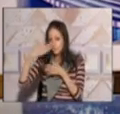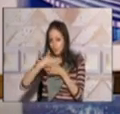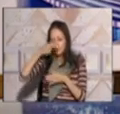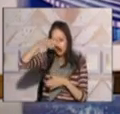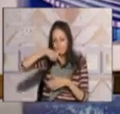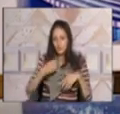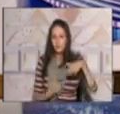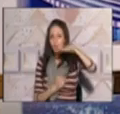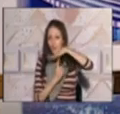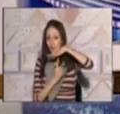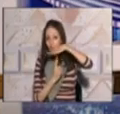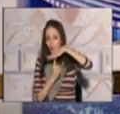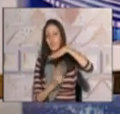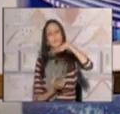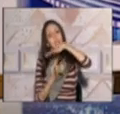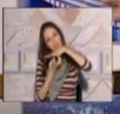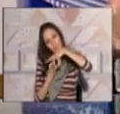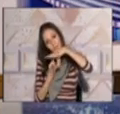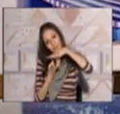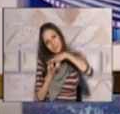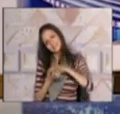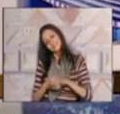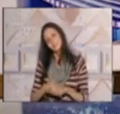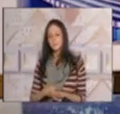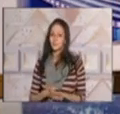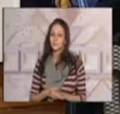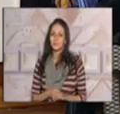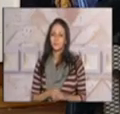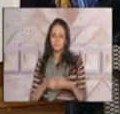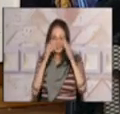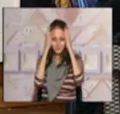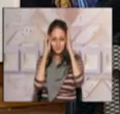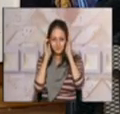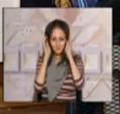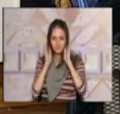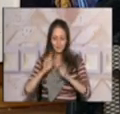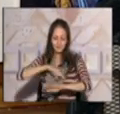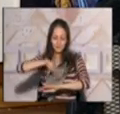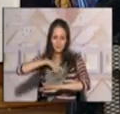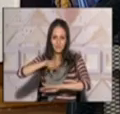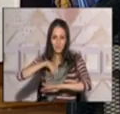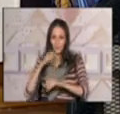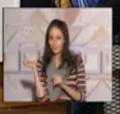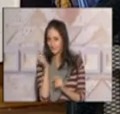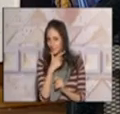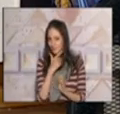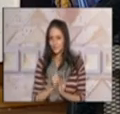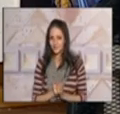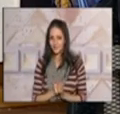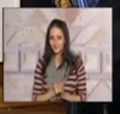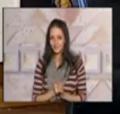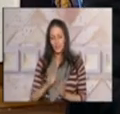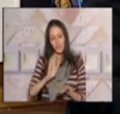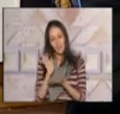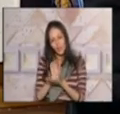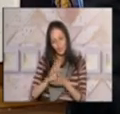في جاهزيه اكتر وفي تعميق اكتر لثقافه التميز. الوقت يجري مع حضرتك بسرعه، ولكن احنا حاولنا في الفتره دي ان احنا